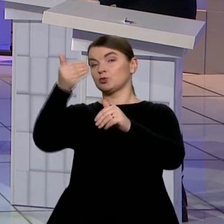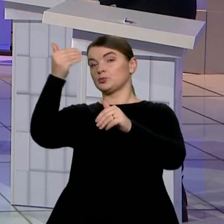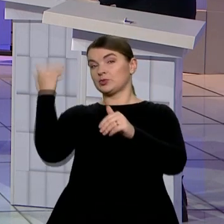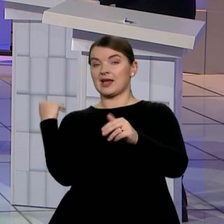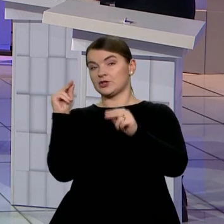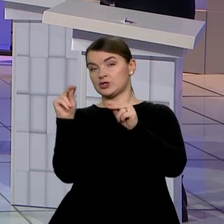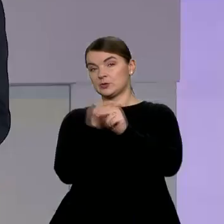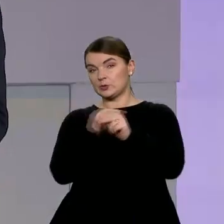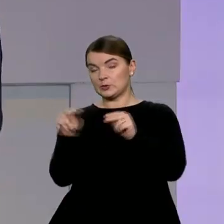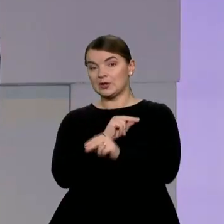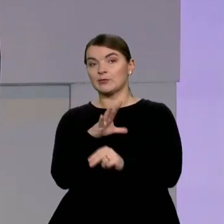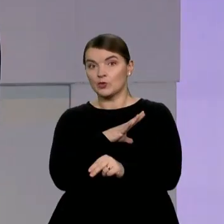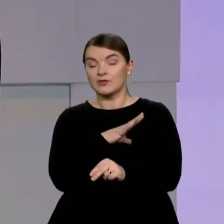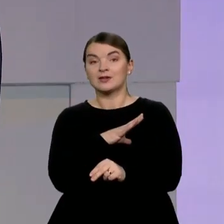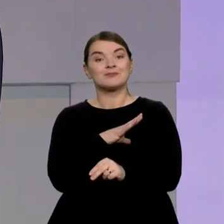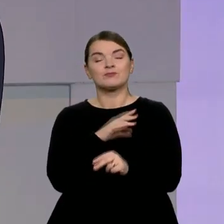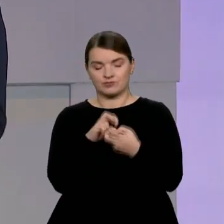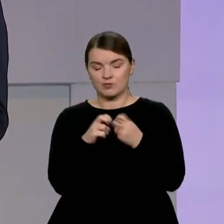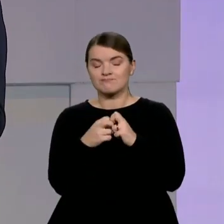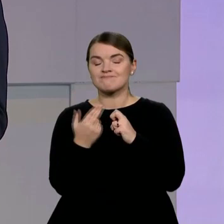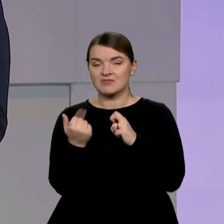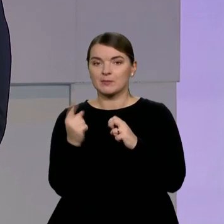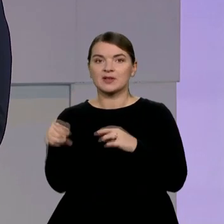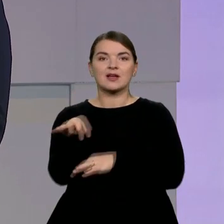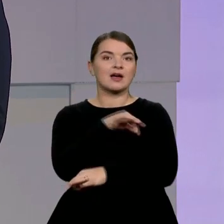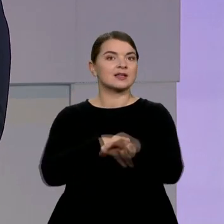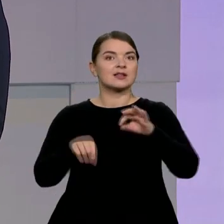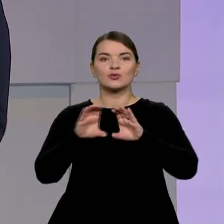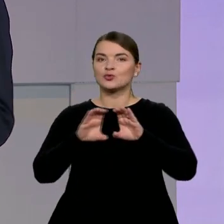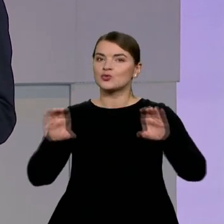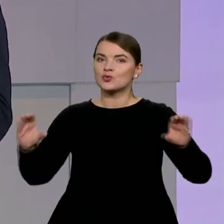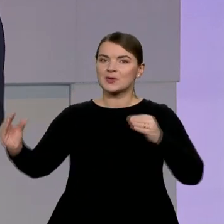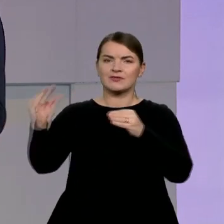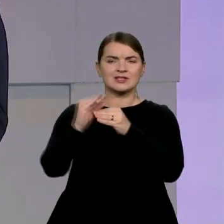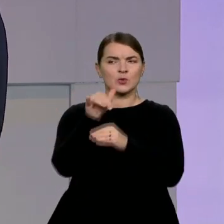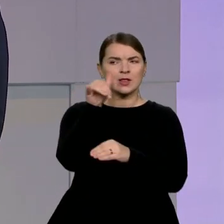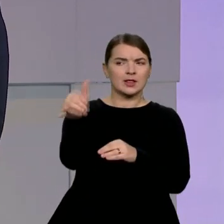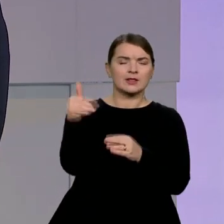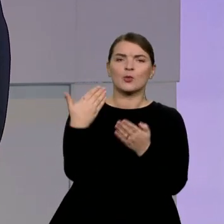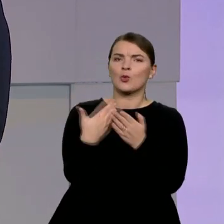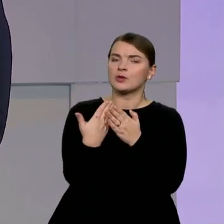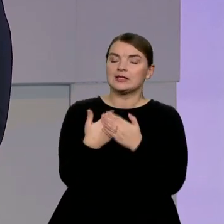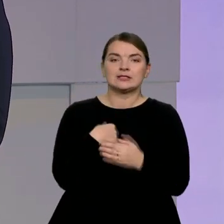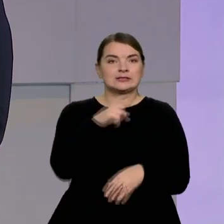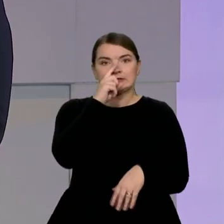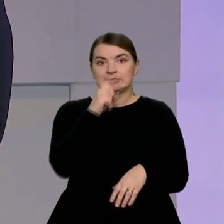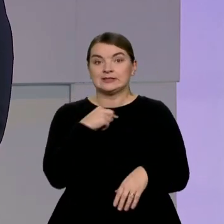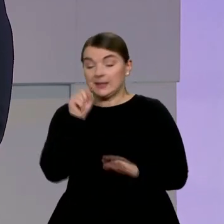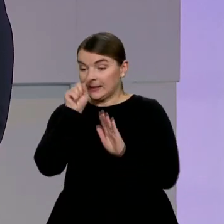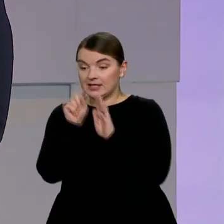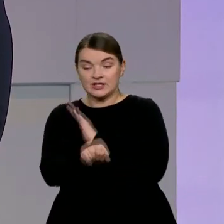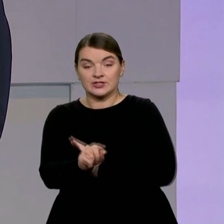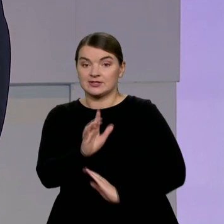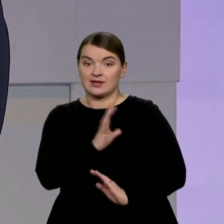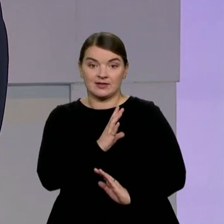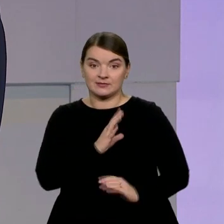investuotojui investuoti, tik tai nesuprantu, kodėl architektų rūmai blokuoja tą investiciją, o pernelyg kištis į tuos procesus negaliu. Jeigu